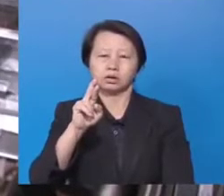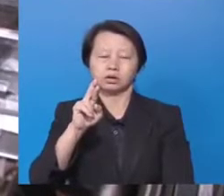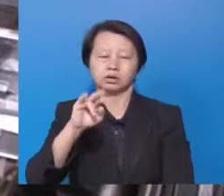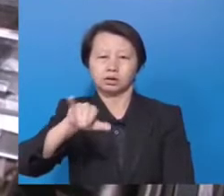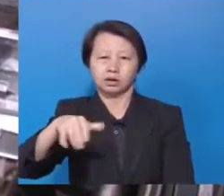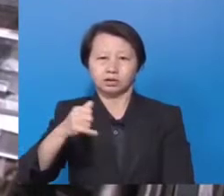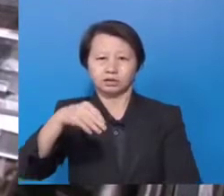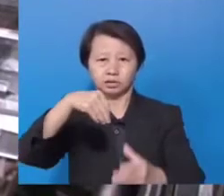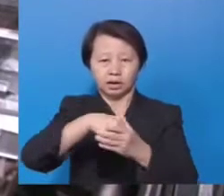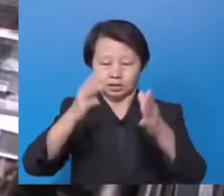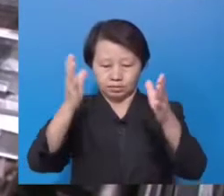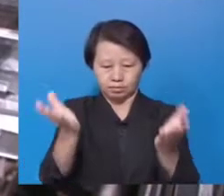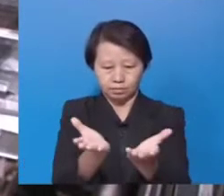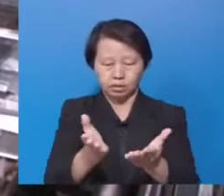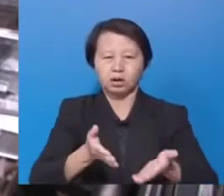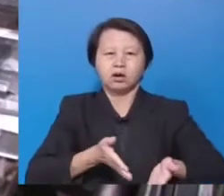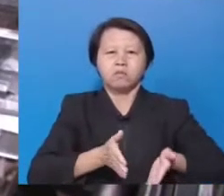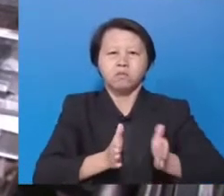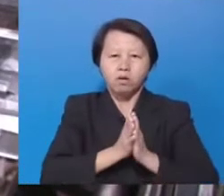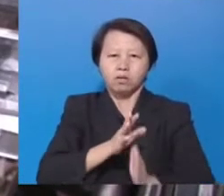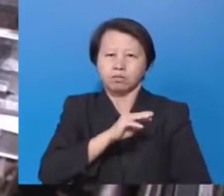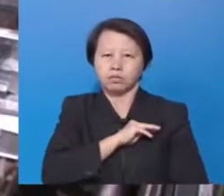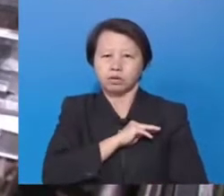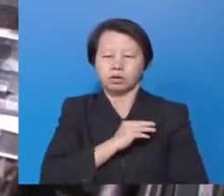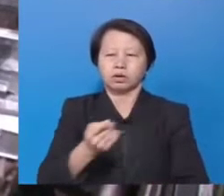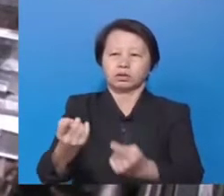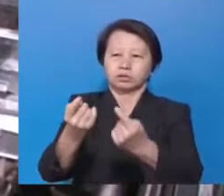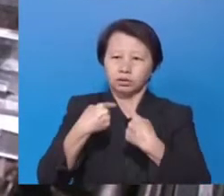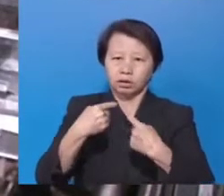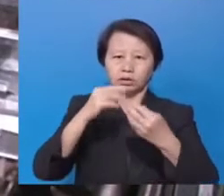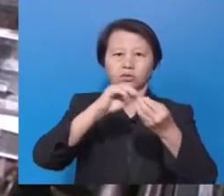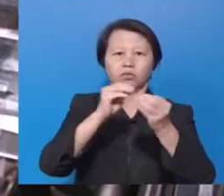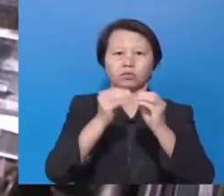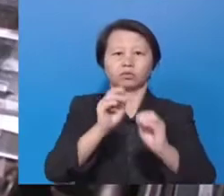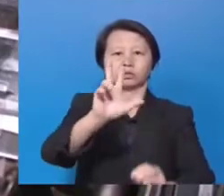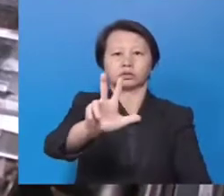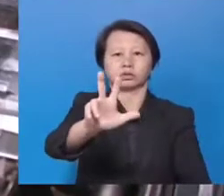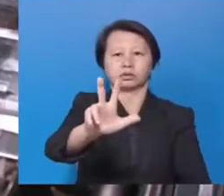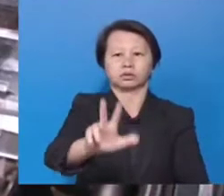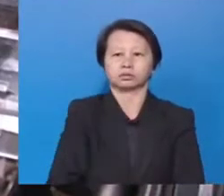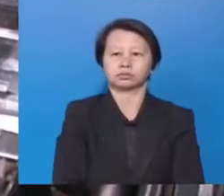mohon timbalan menteri beri jawaban soal yang saya nomor